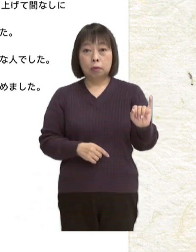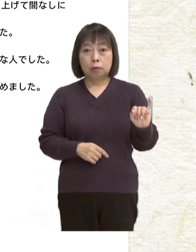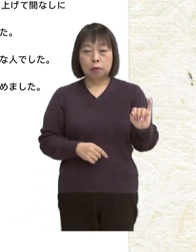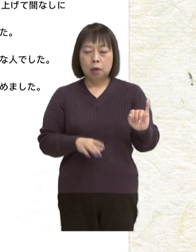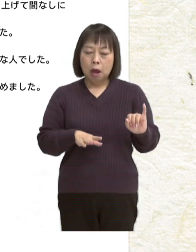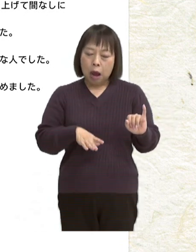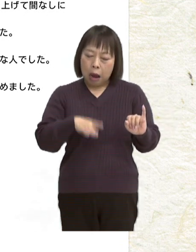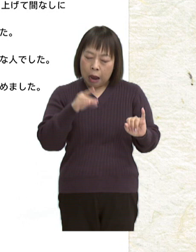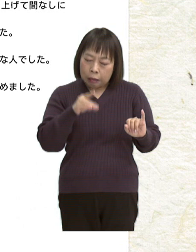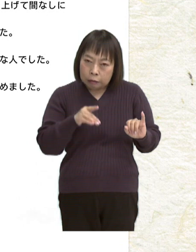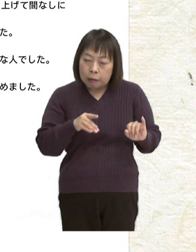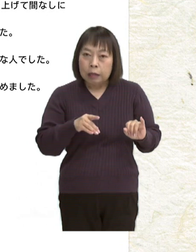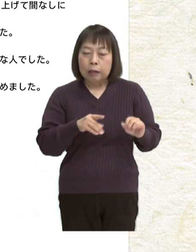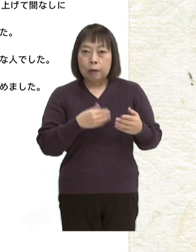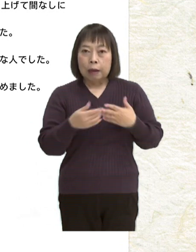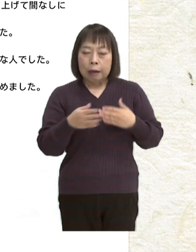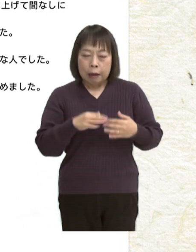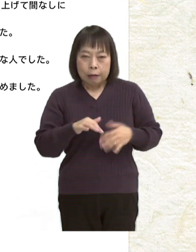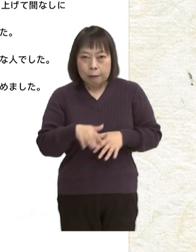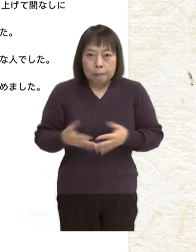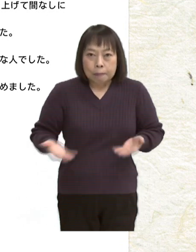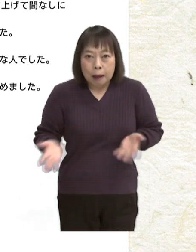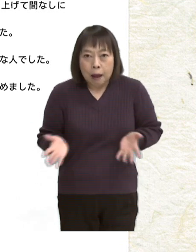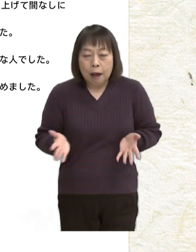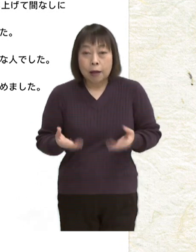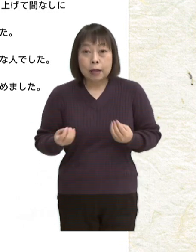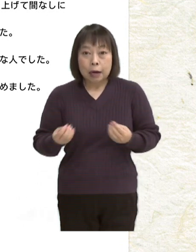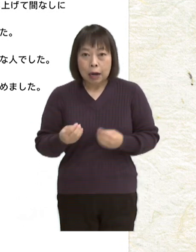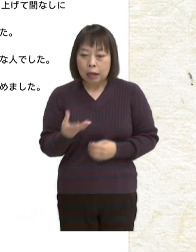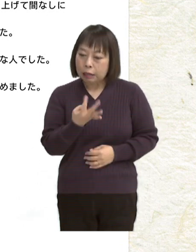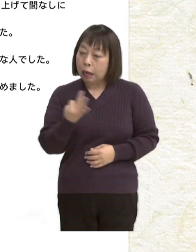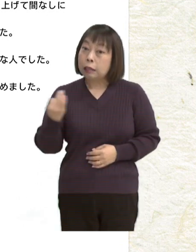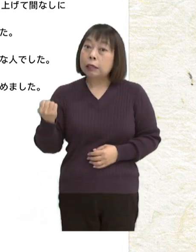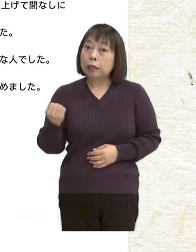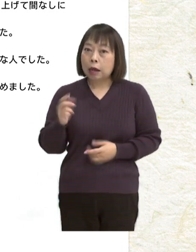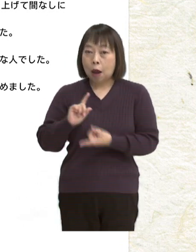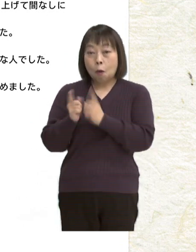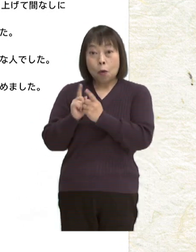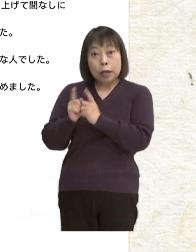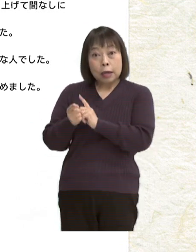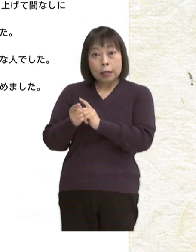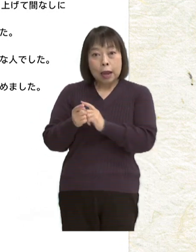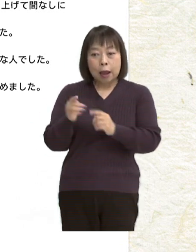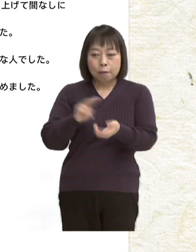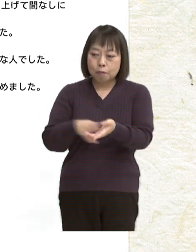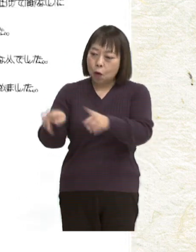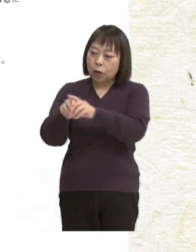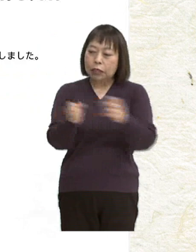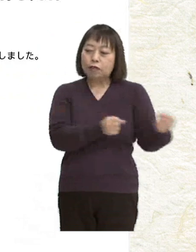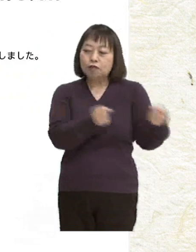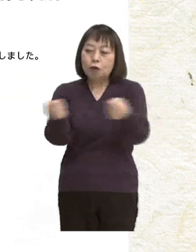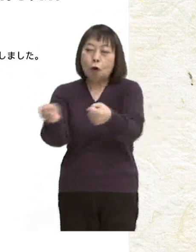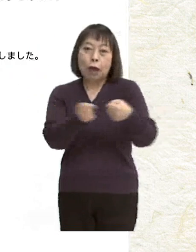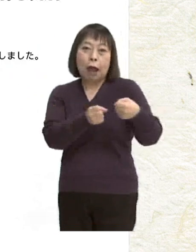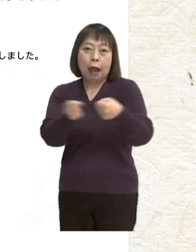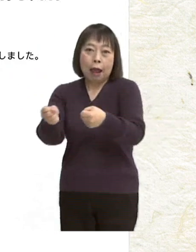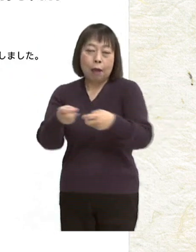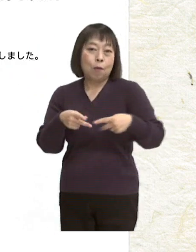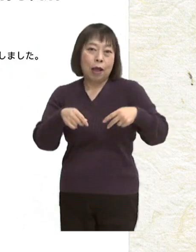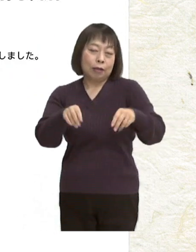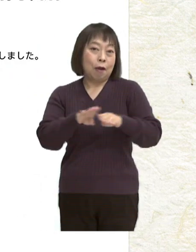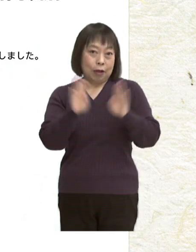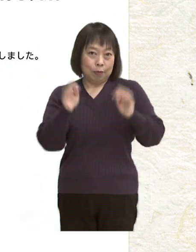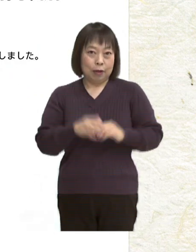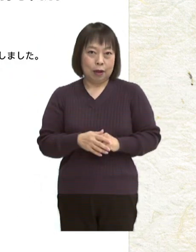初めてのケースに戸惑いながら数人が交代で送迎ボランティアを始めました。